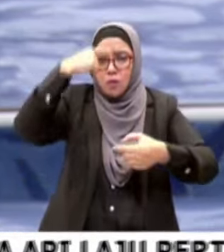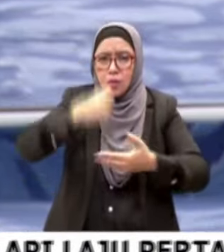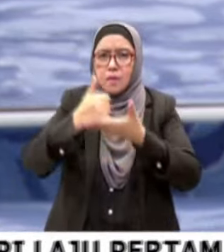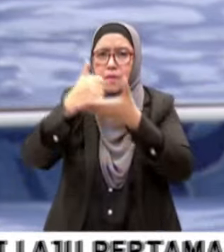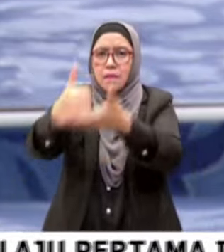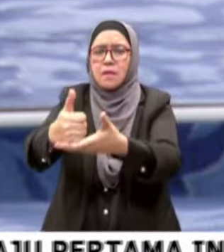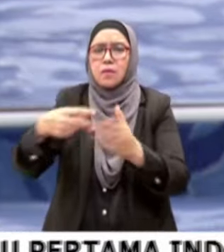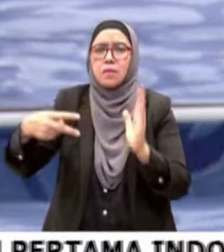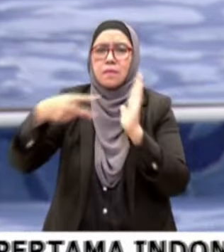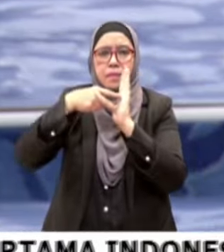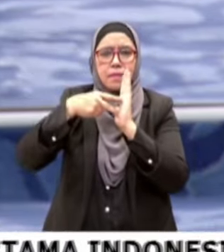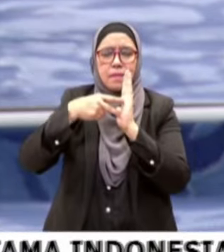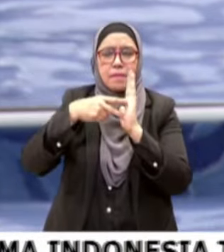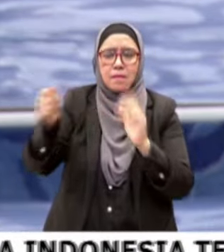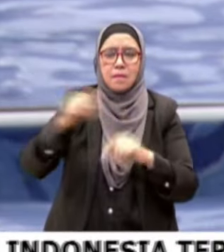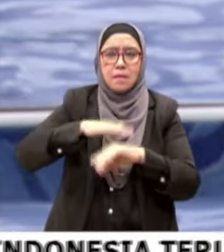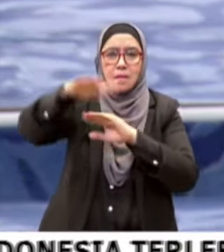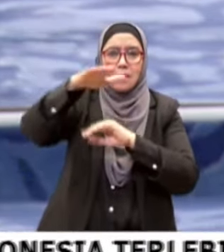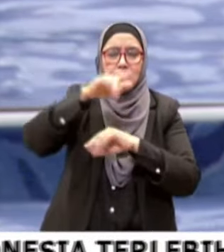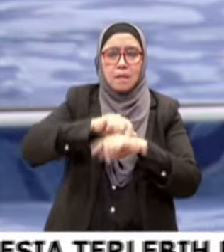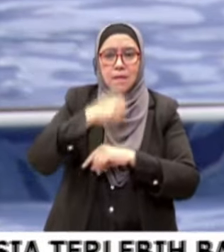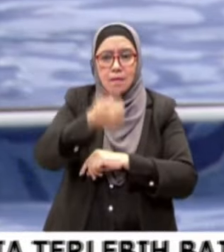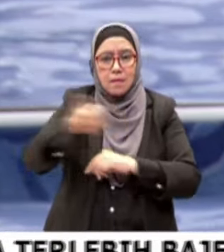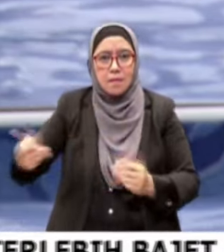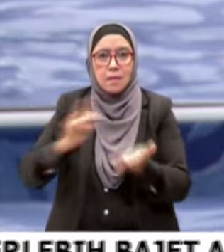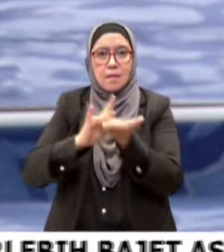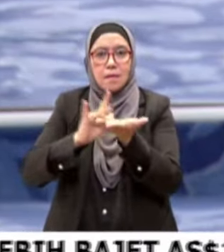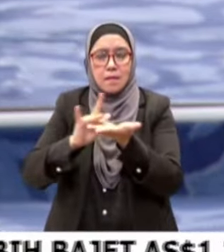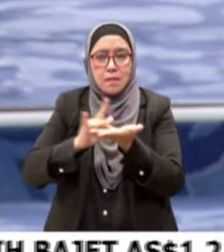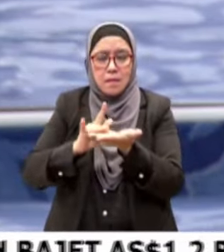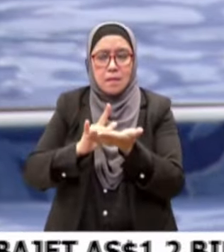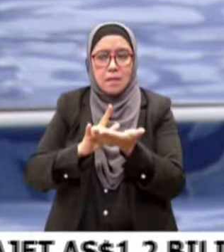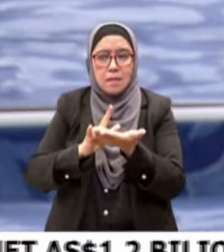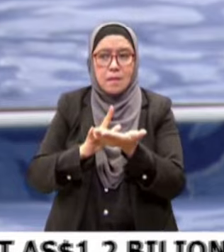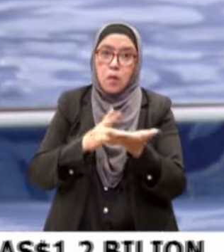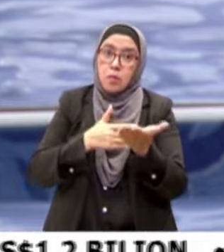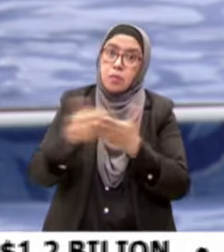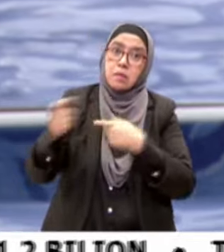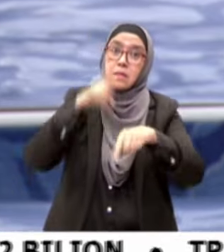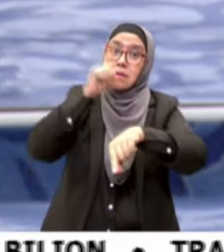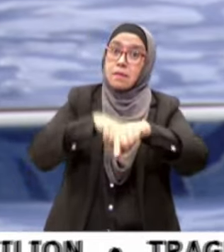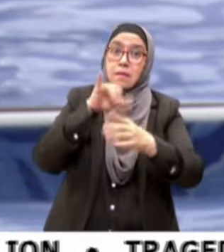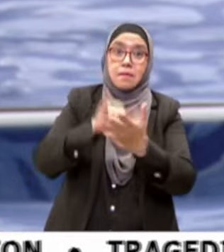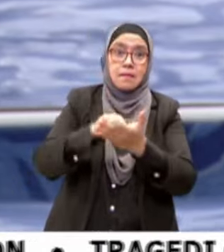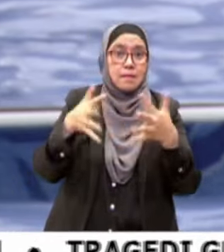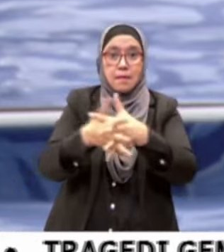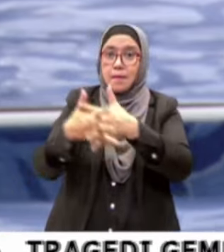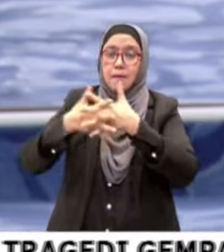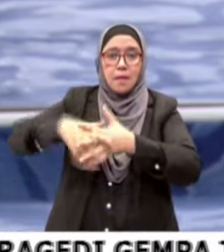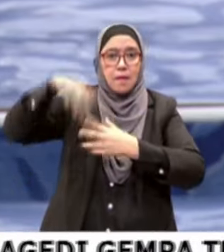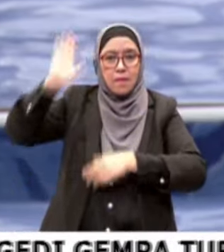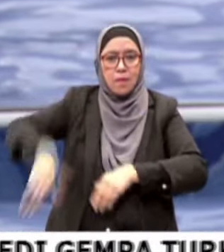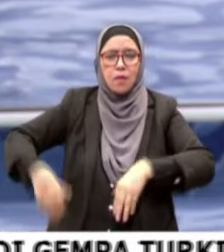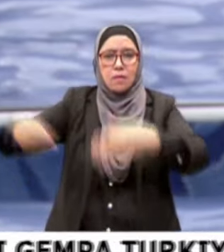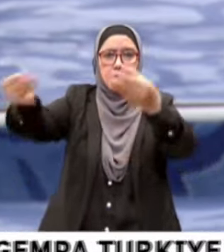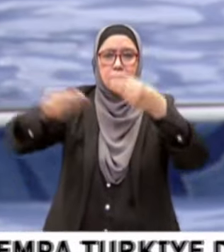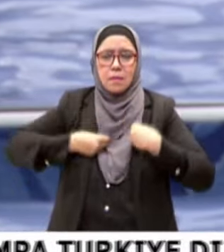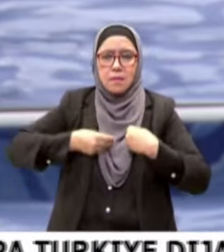dan mengirim alat-alat perbuatan walaupun pada ketika itu ke Amerika Serikat belum memberikan pelepasan